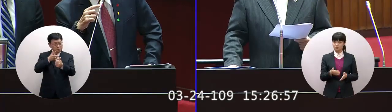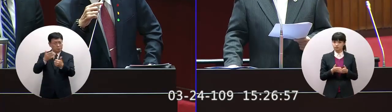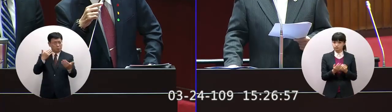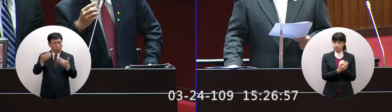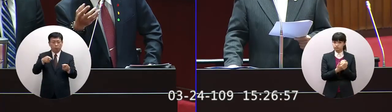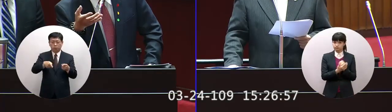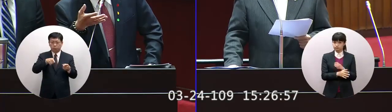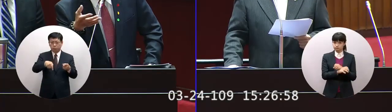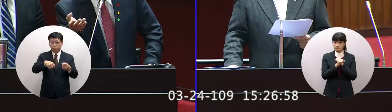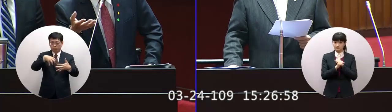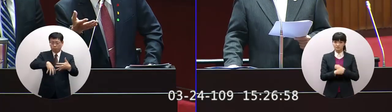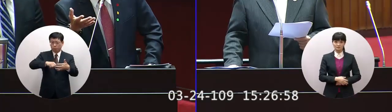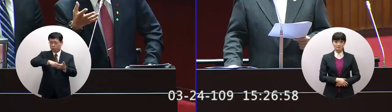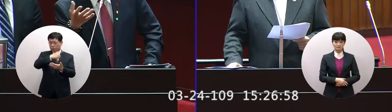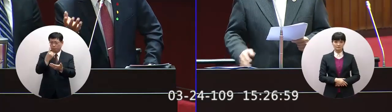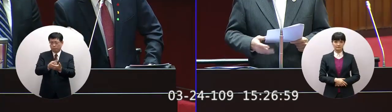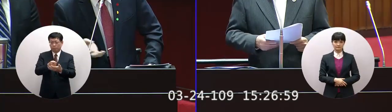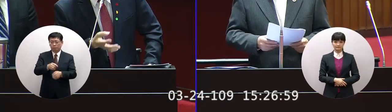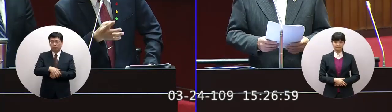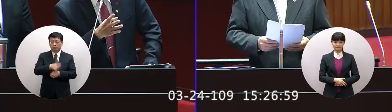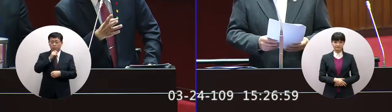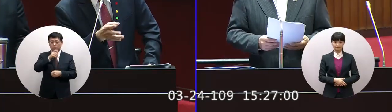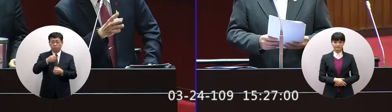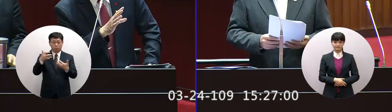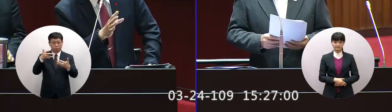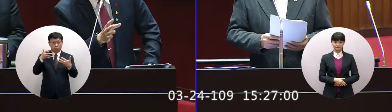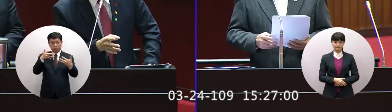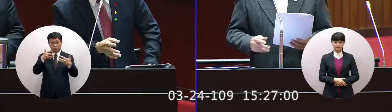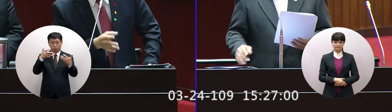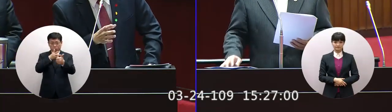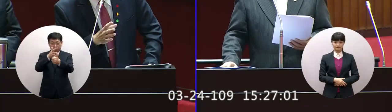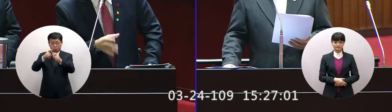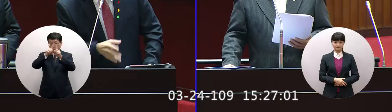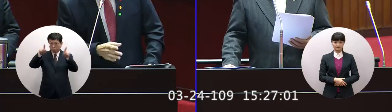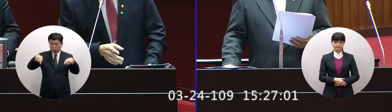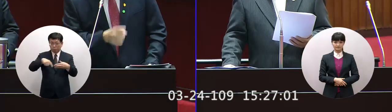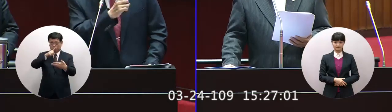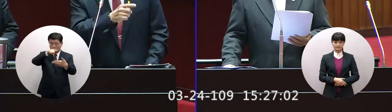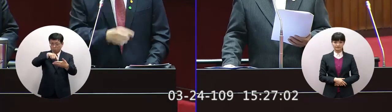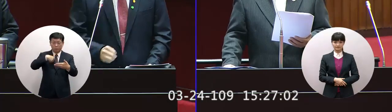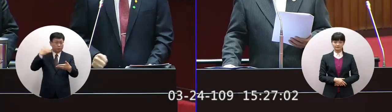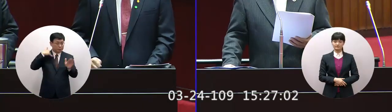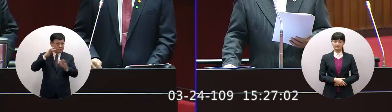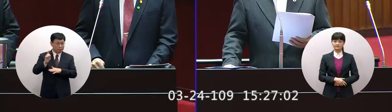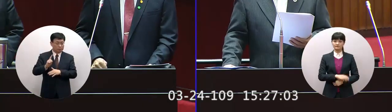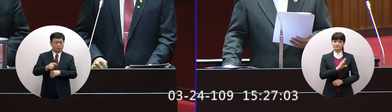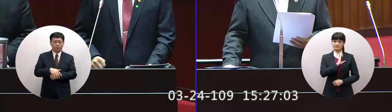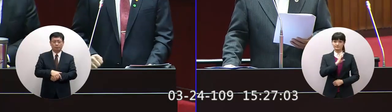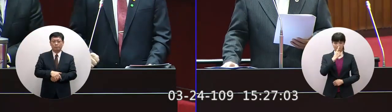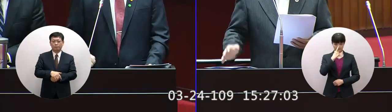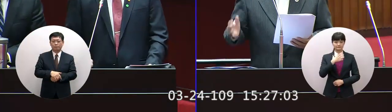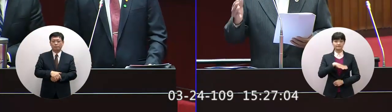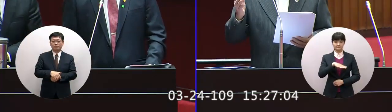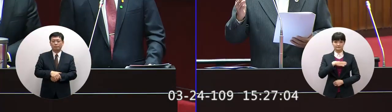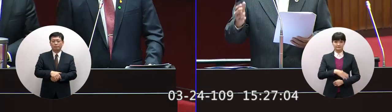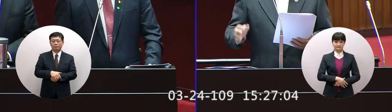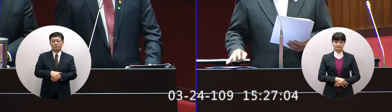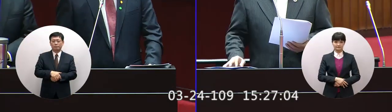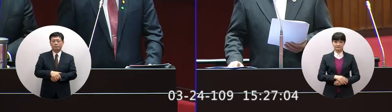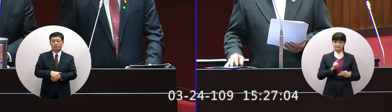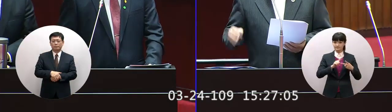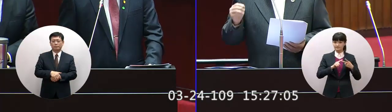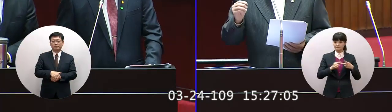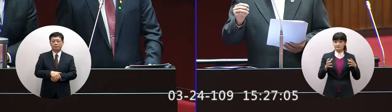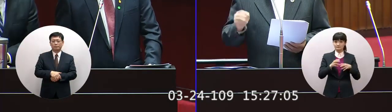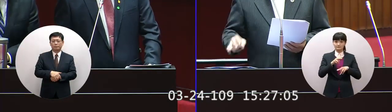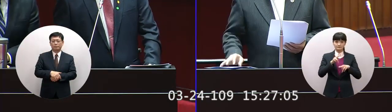一下它整个的这一个问卷调查的资料的背景。 那当然是我了解。第二个，供电